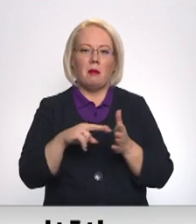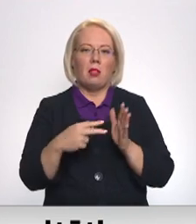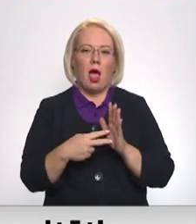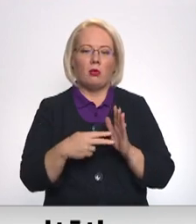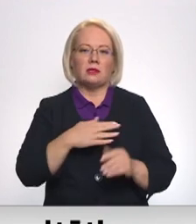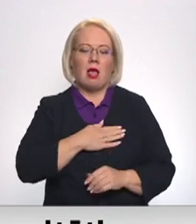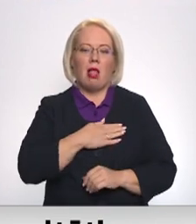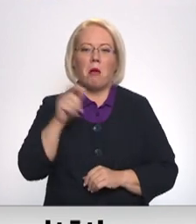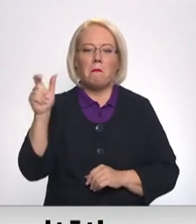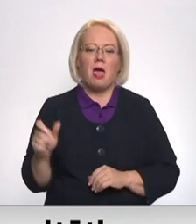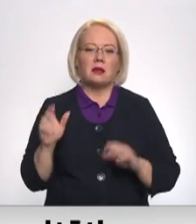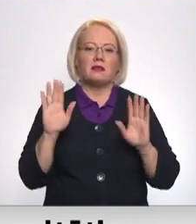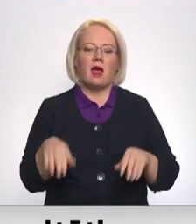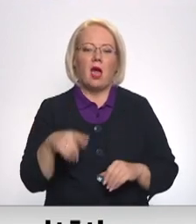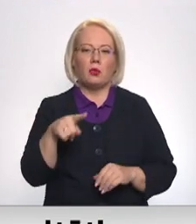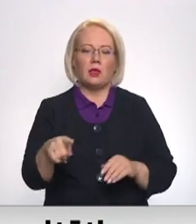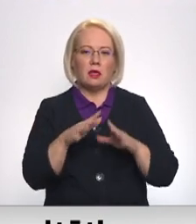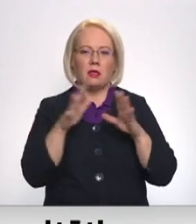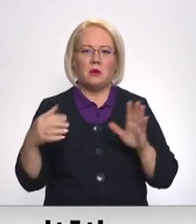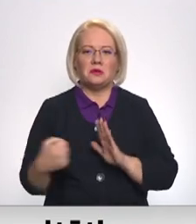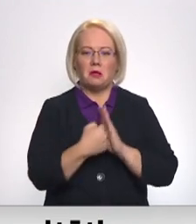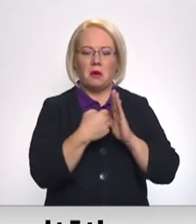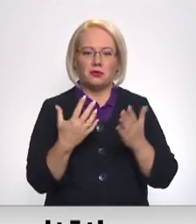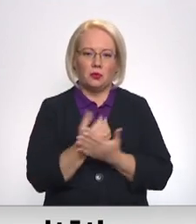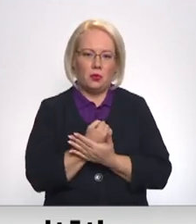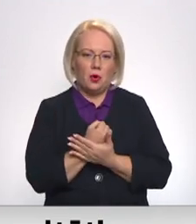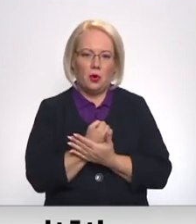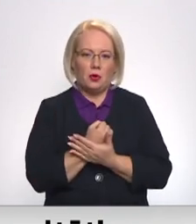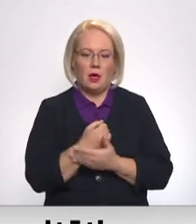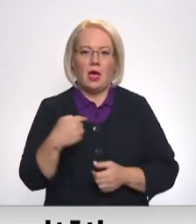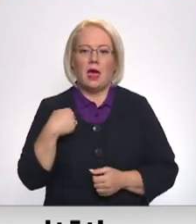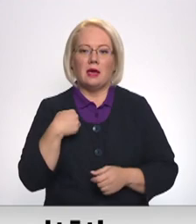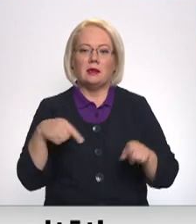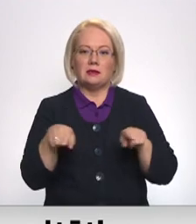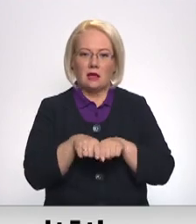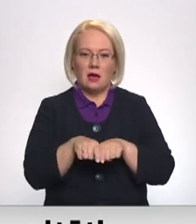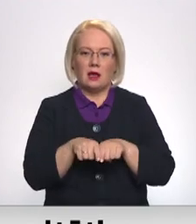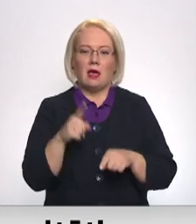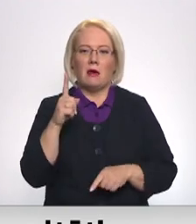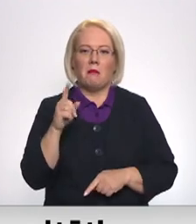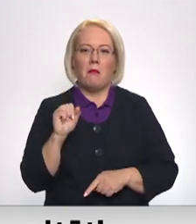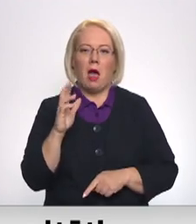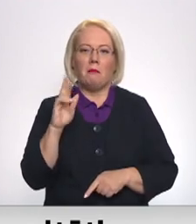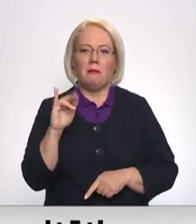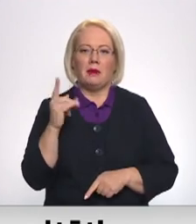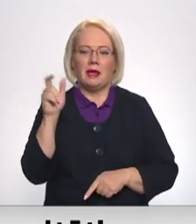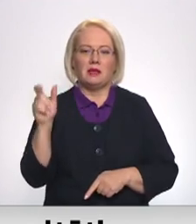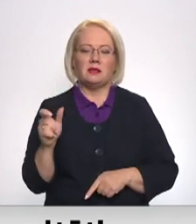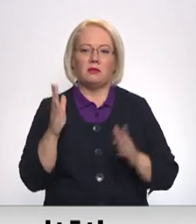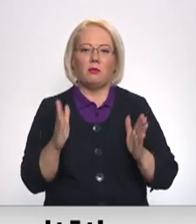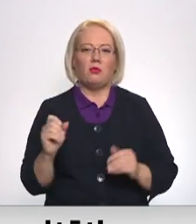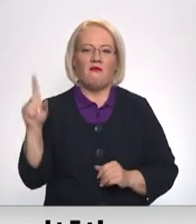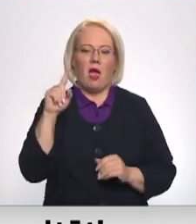varētu tik daudz atbalstu gūt. Es arī par Pabriku ļoti vēlējos, ka vairāk būtu tur